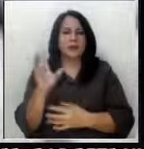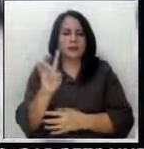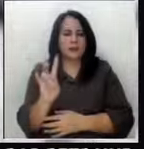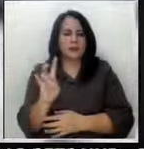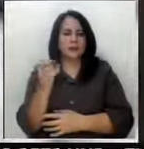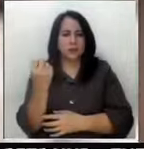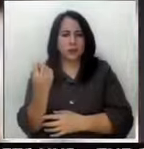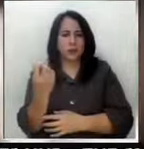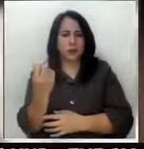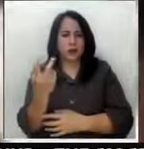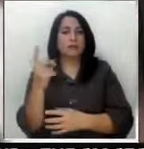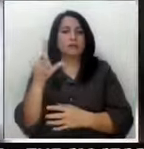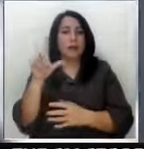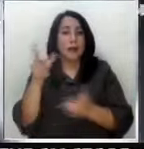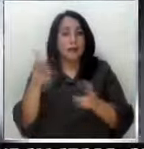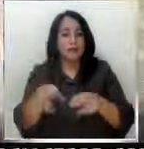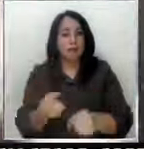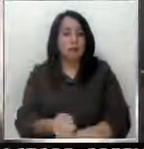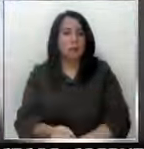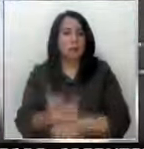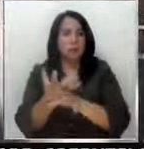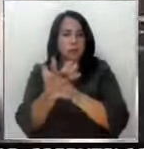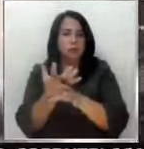na ang pagsabog.